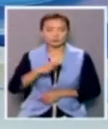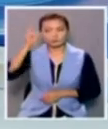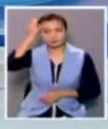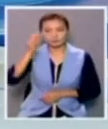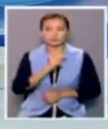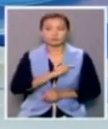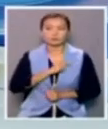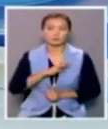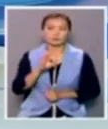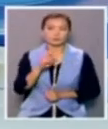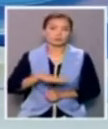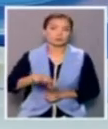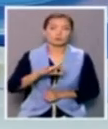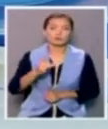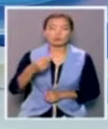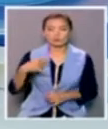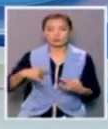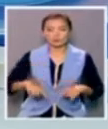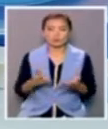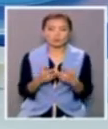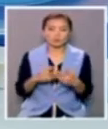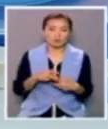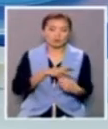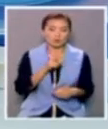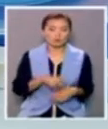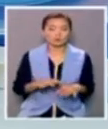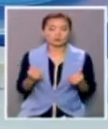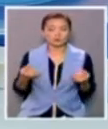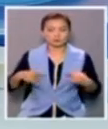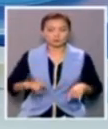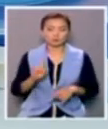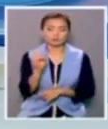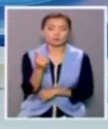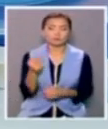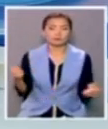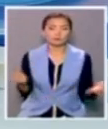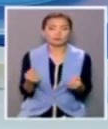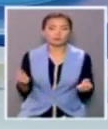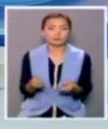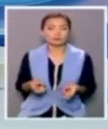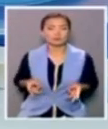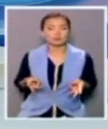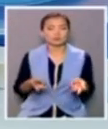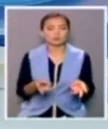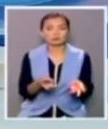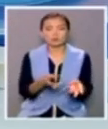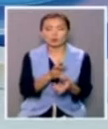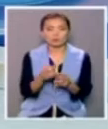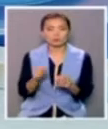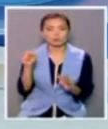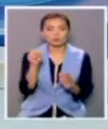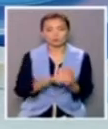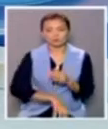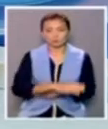медработники областного роддома посчитав мертвым только что родившегося новорожденного поместили его в холодильную камеру